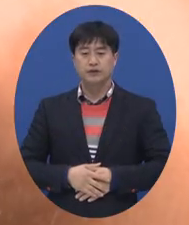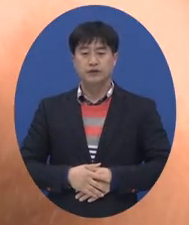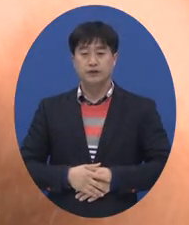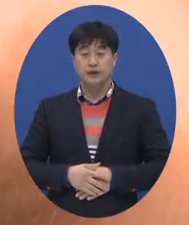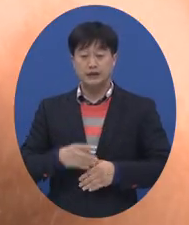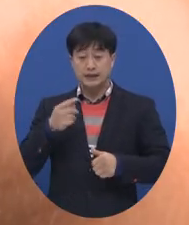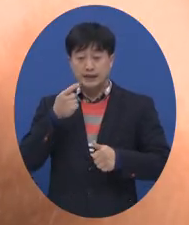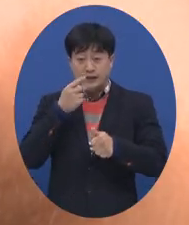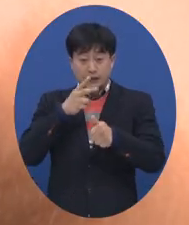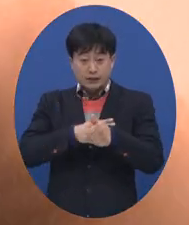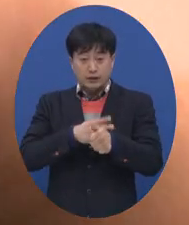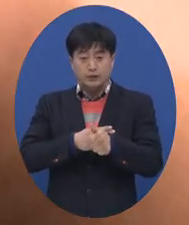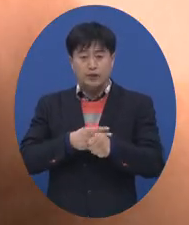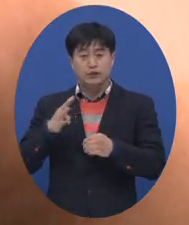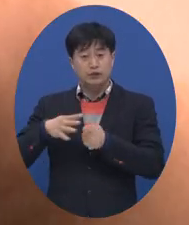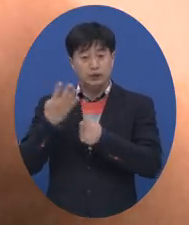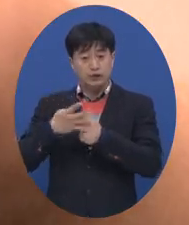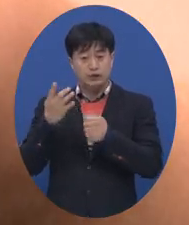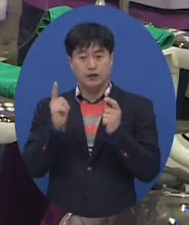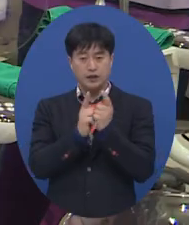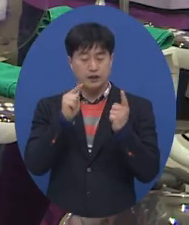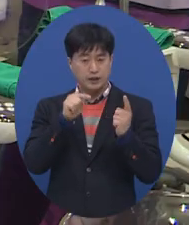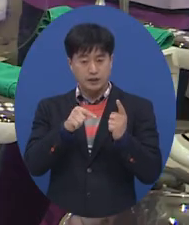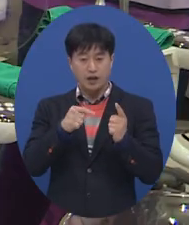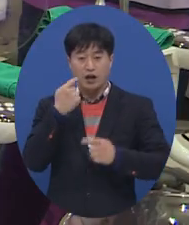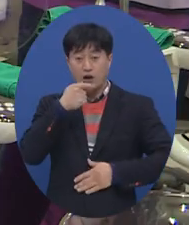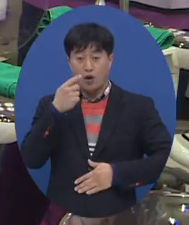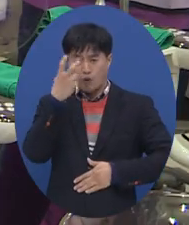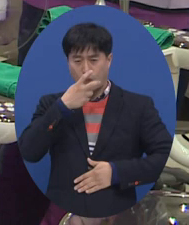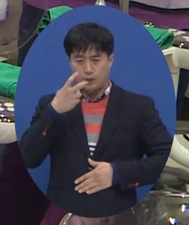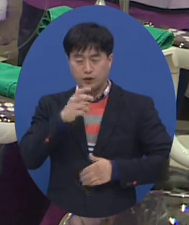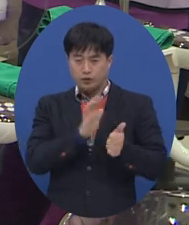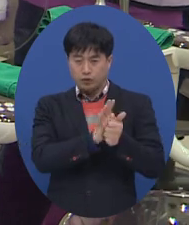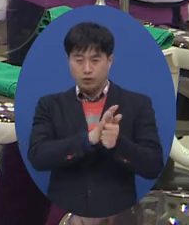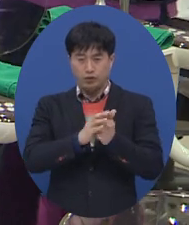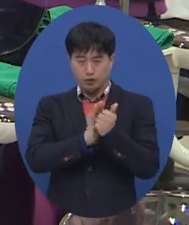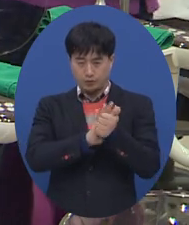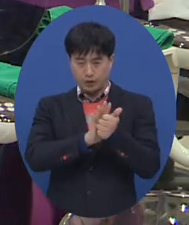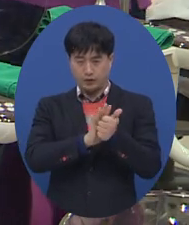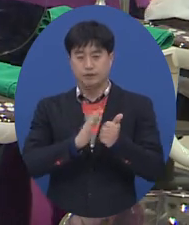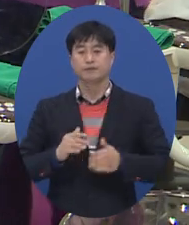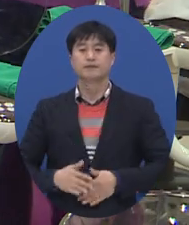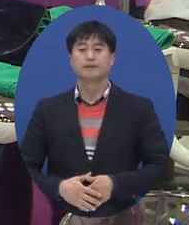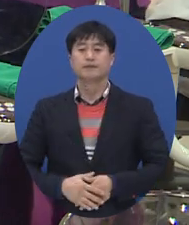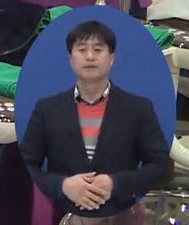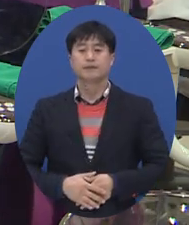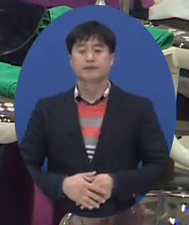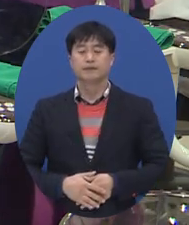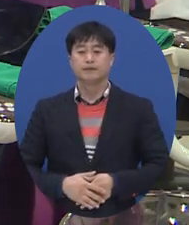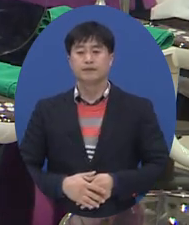칩거 주 7 사업은 초등학교 4학년을 대상으로 구강 검진 등을 지원하는 서비스 입니까